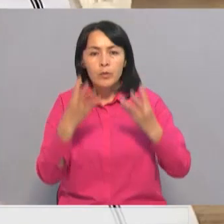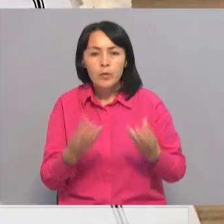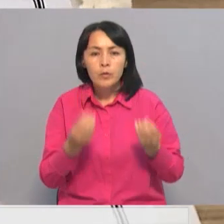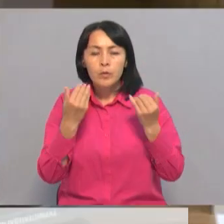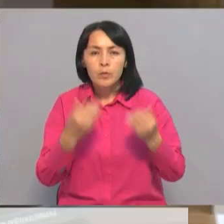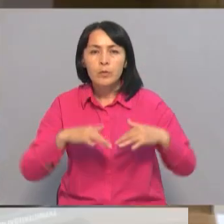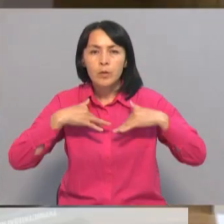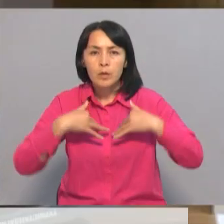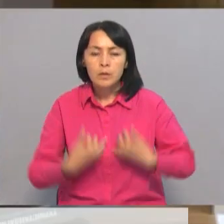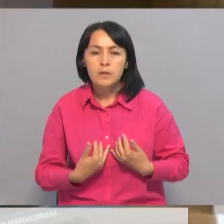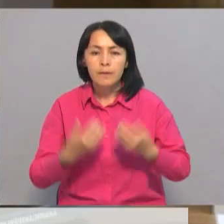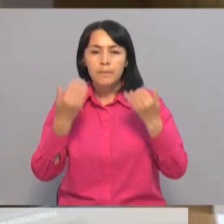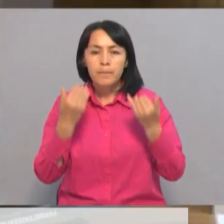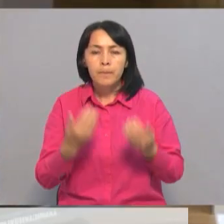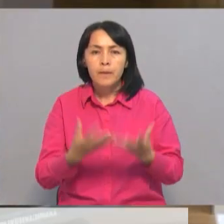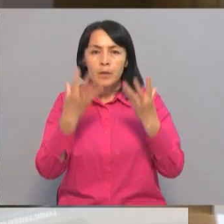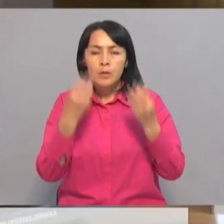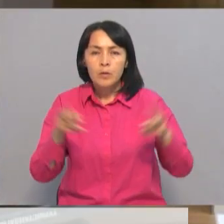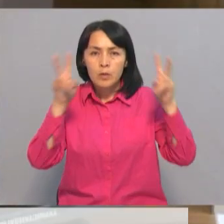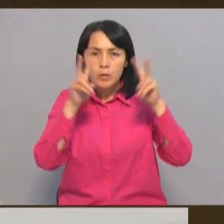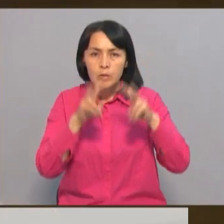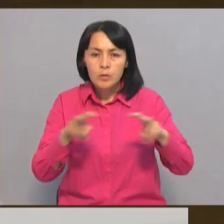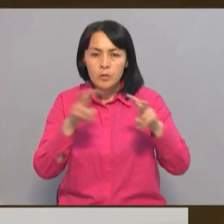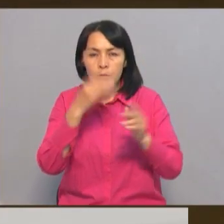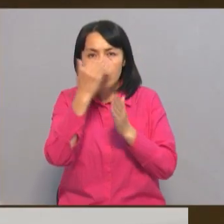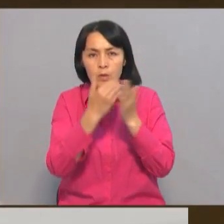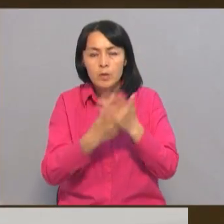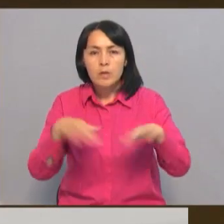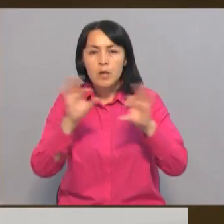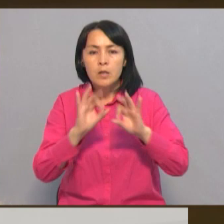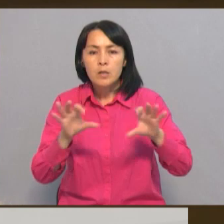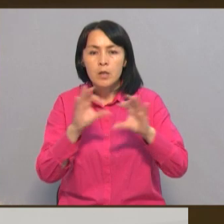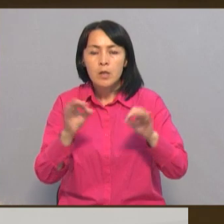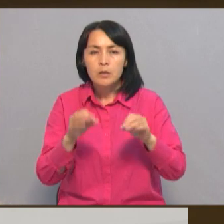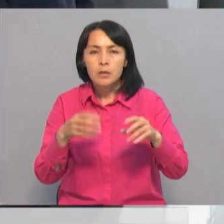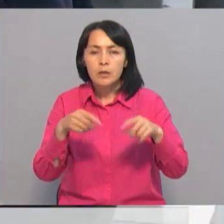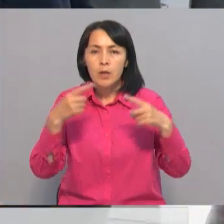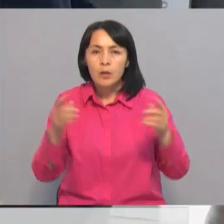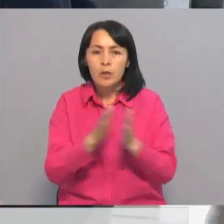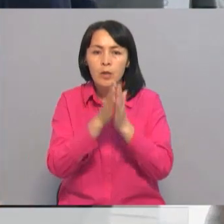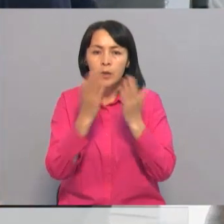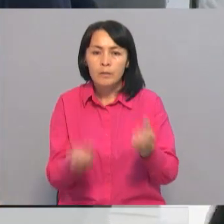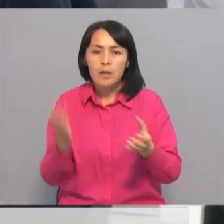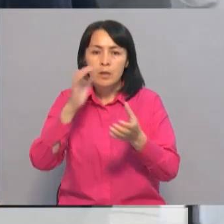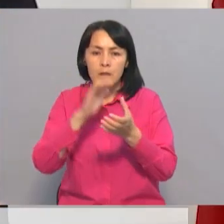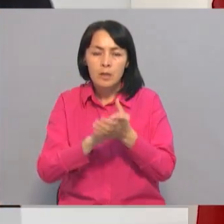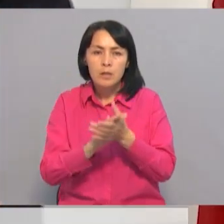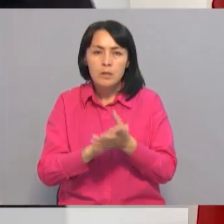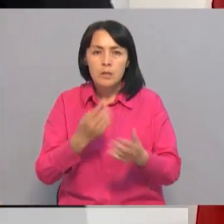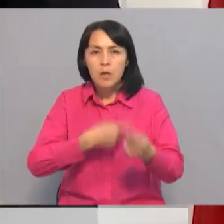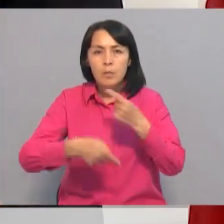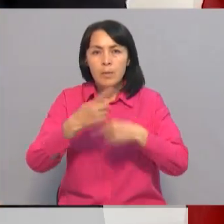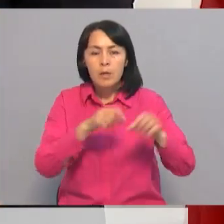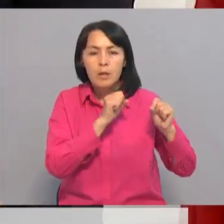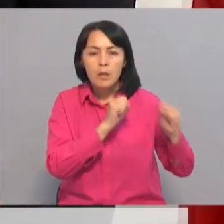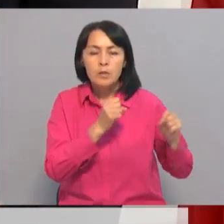оның зардаптары жайлы заманауи зерттеулер, түп деректер, жарияланымдар мен көркем туындылар таныстырылым арқылы бабалар